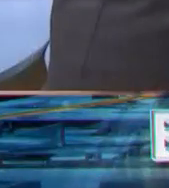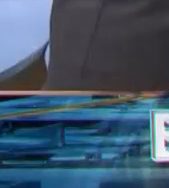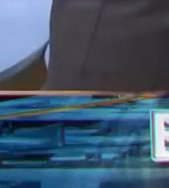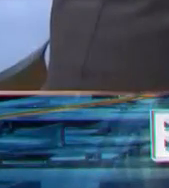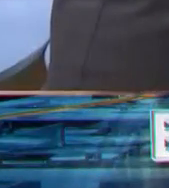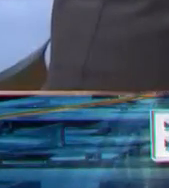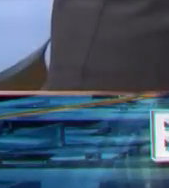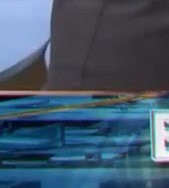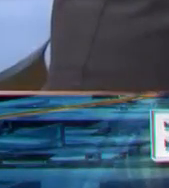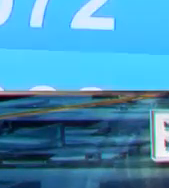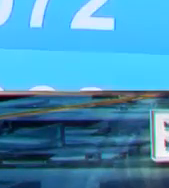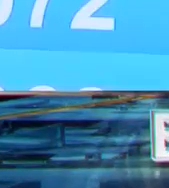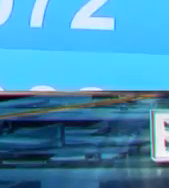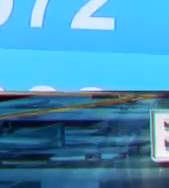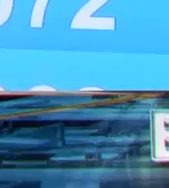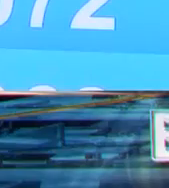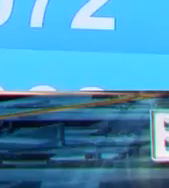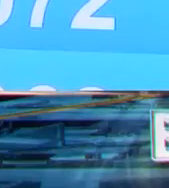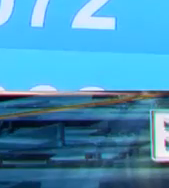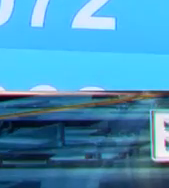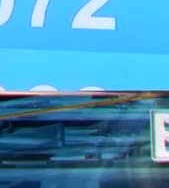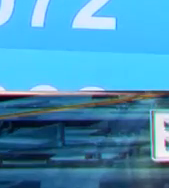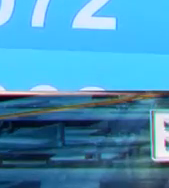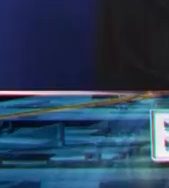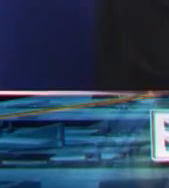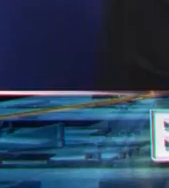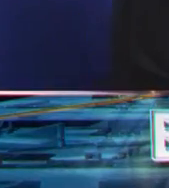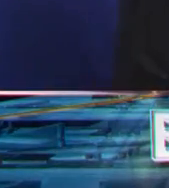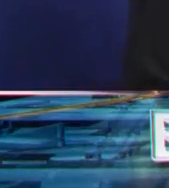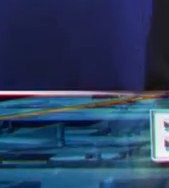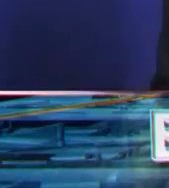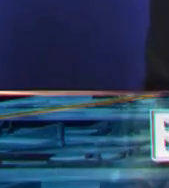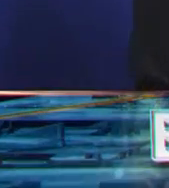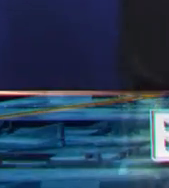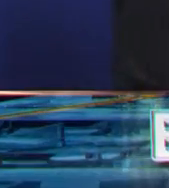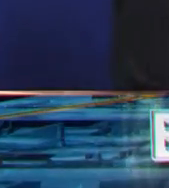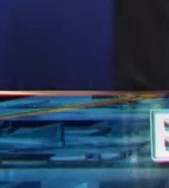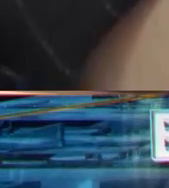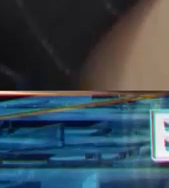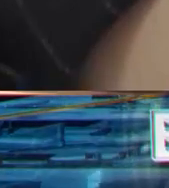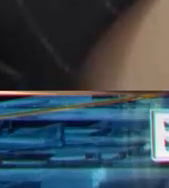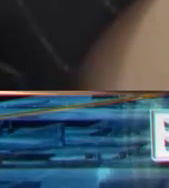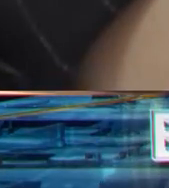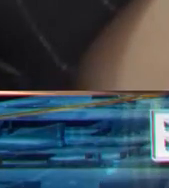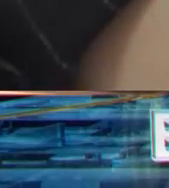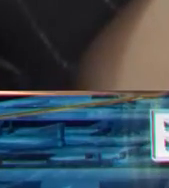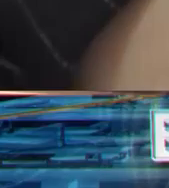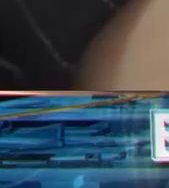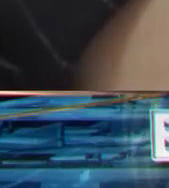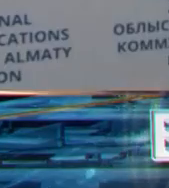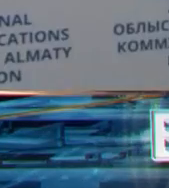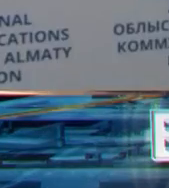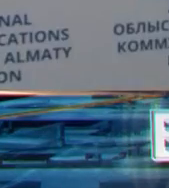Елде шаңырақ 5-10-20 пилоттық жобасы іске қосылды. Өтінімдер бүгінен бастап 18-40-ке дейін